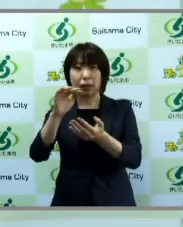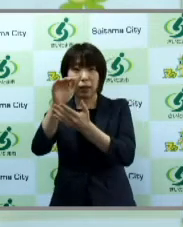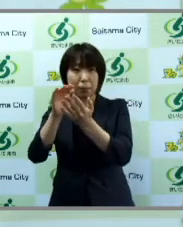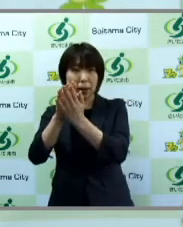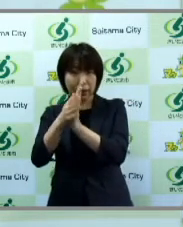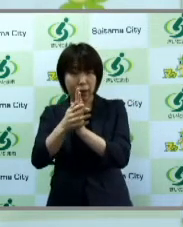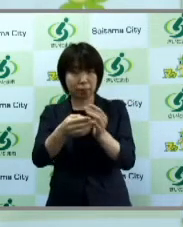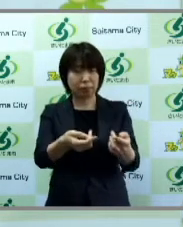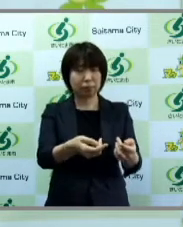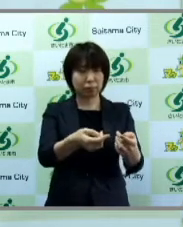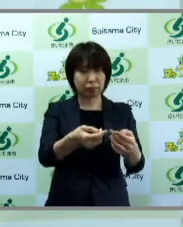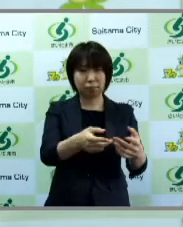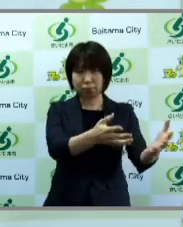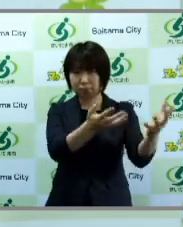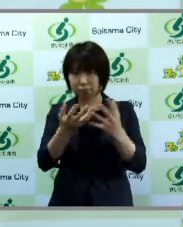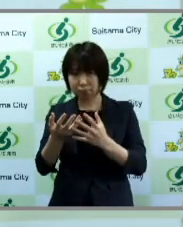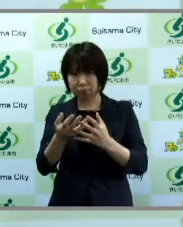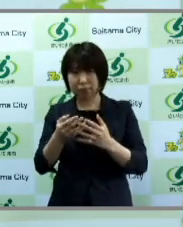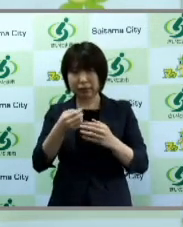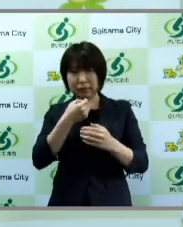ということですか。